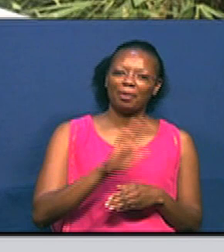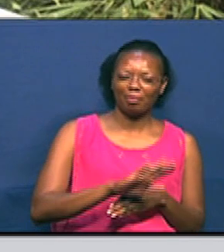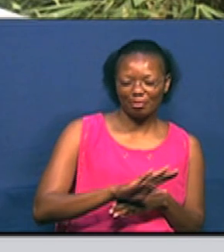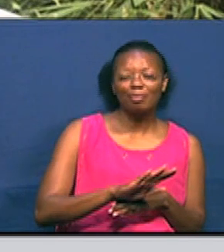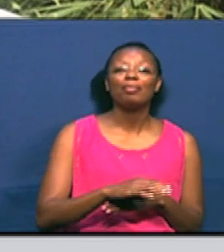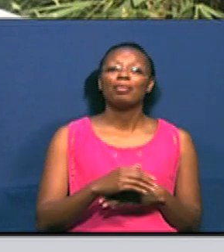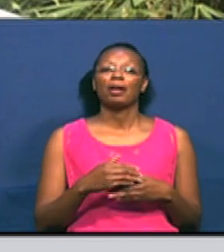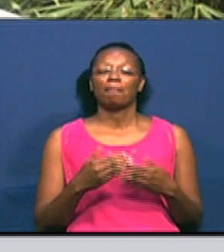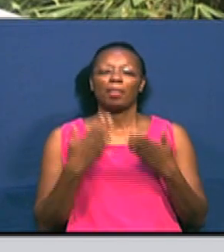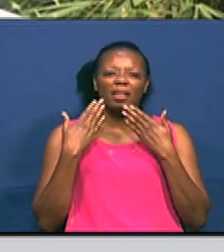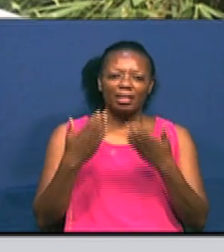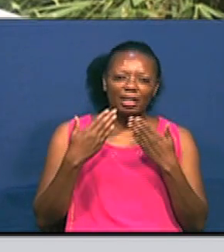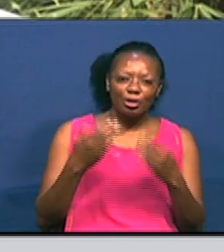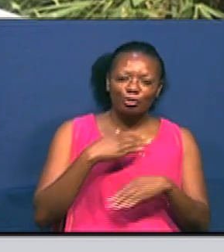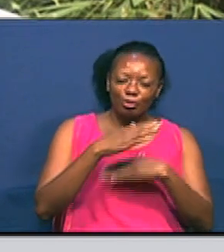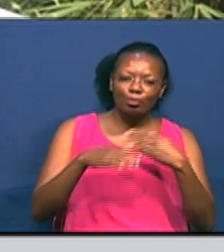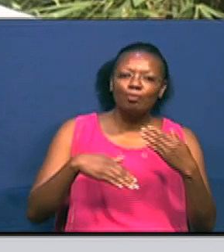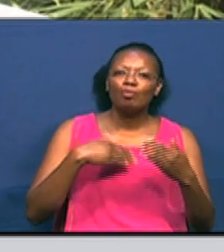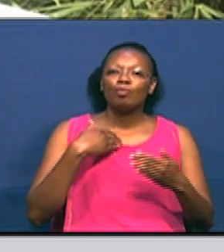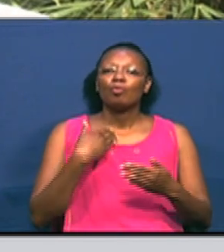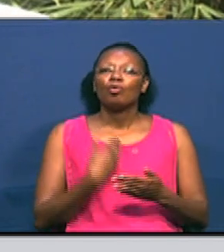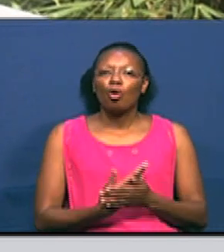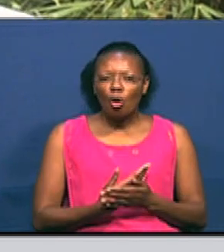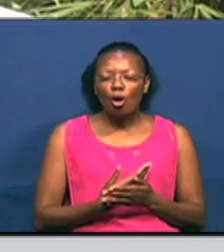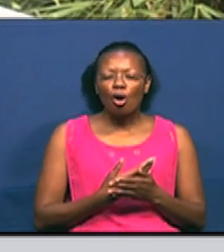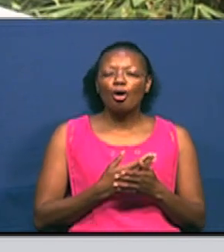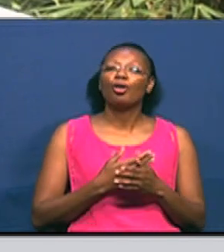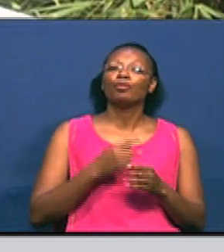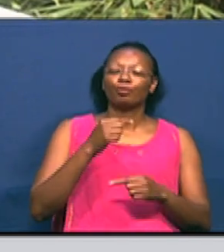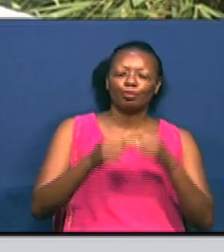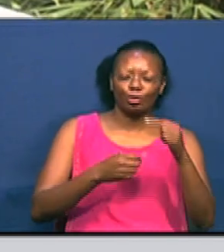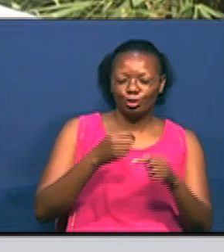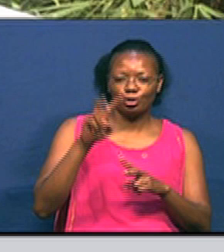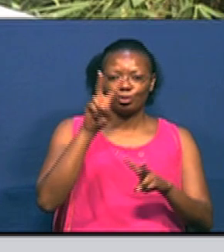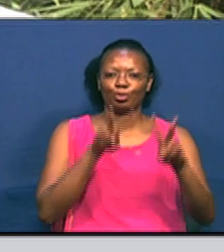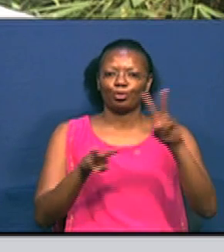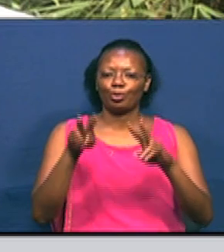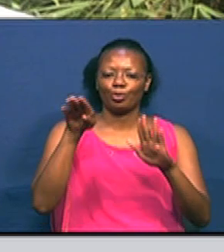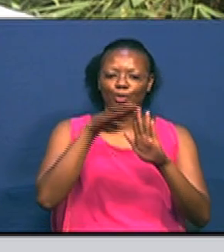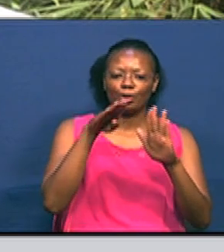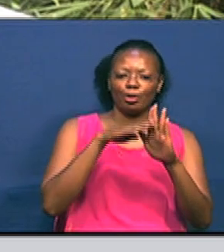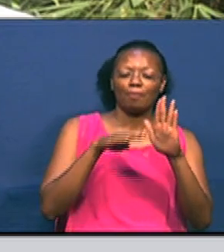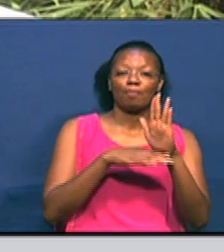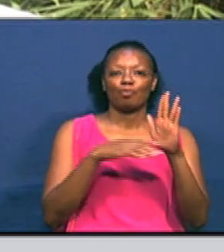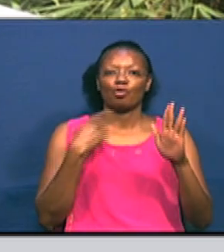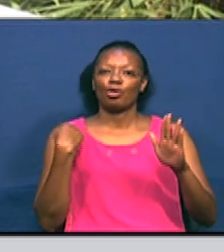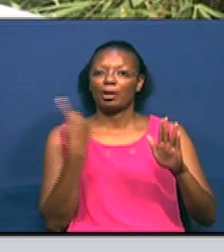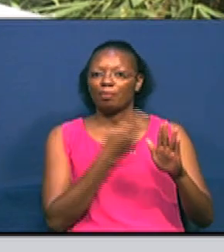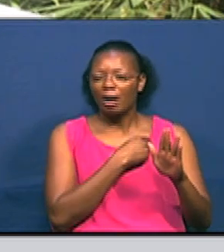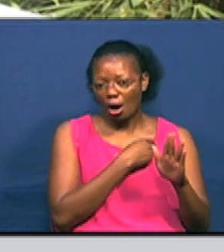Karibu tena mpenzi mtazamaji wa KBC Channel 1. Asante kuendelea kutizama jukwaa lako la